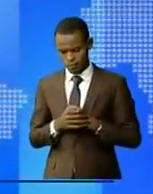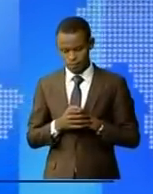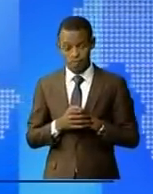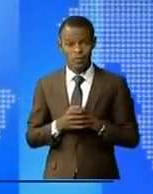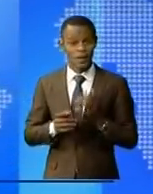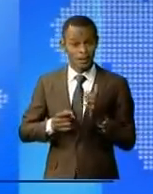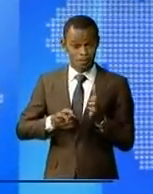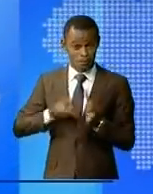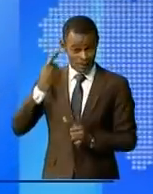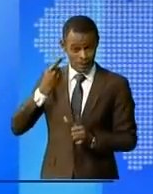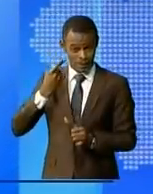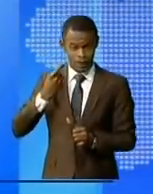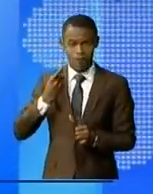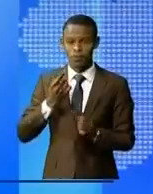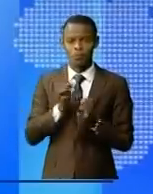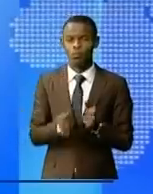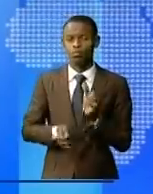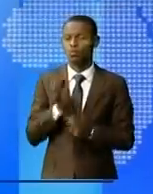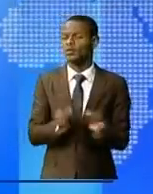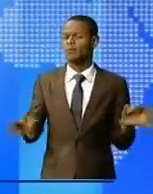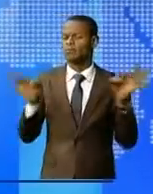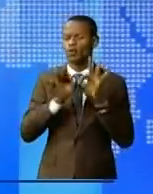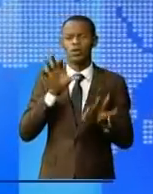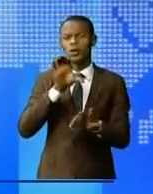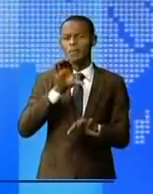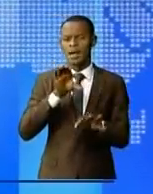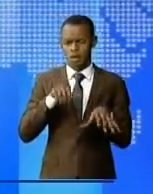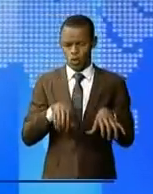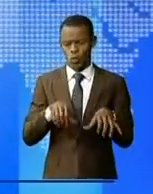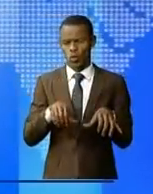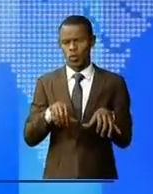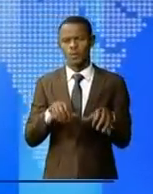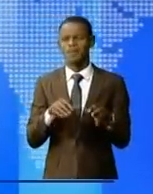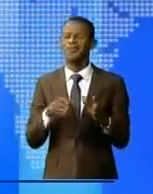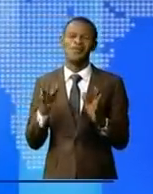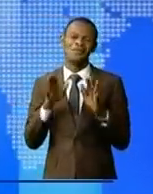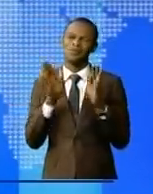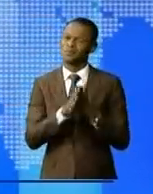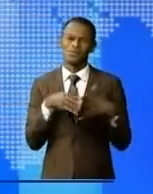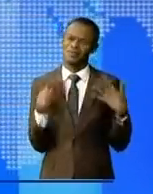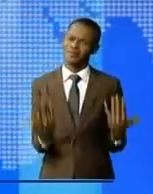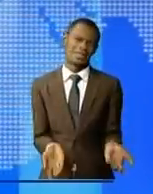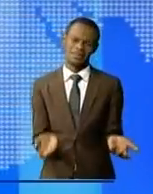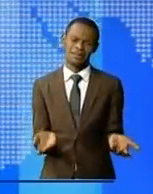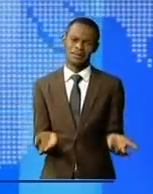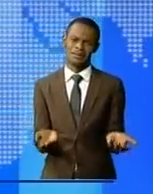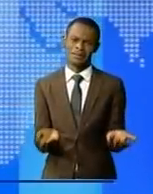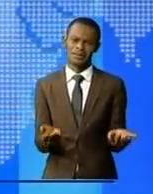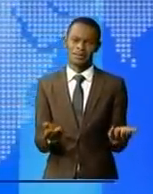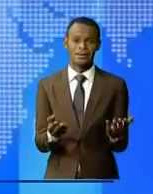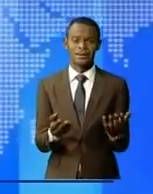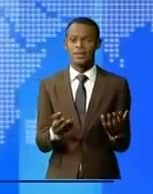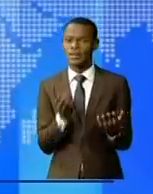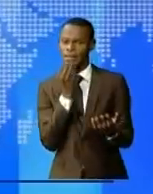en République démocratique du Congo n'existe plus que de nom. La SOFIDE, c'est comme ça qu'elle s'appelle, son comité de gestion a